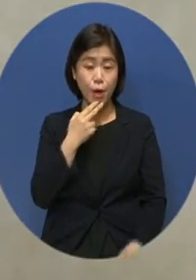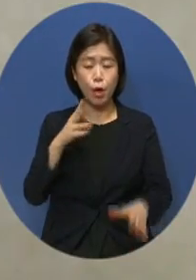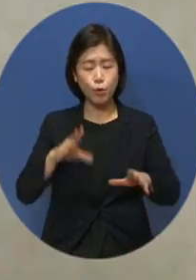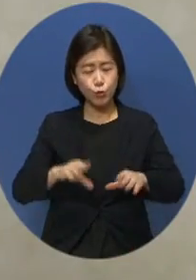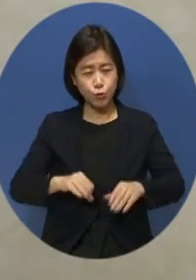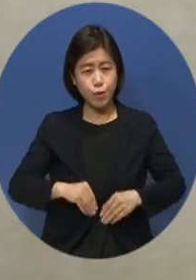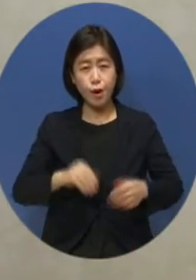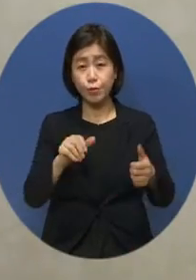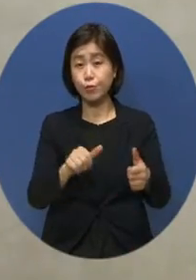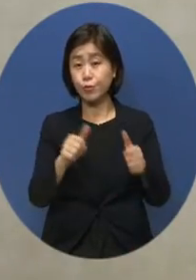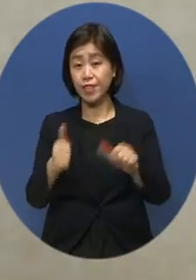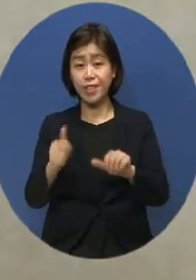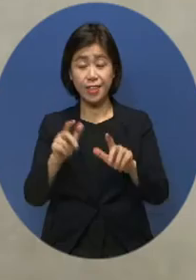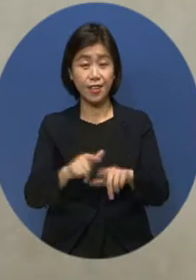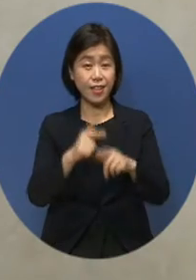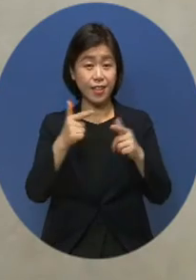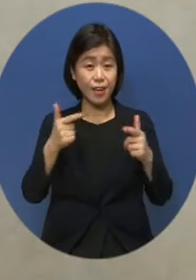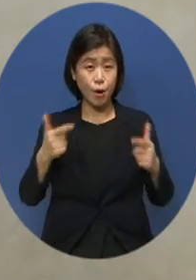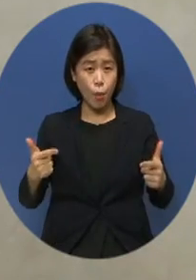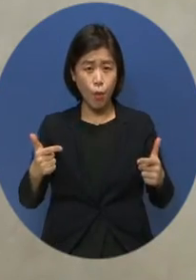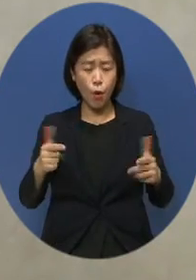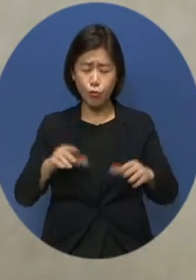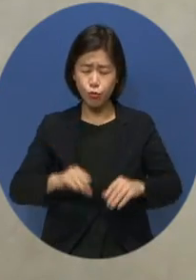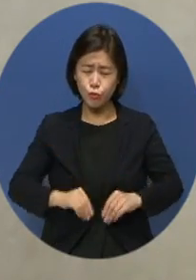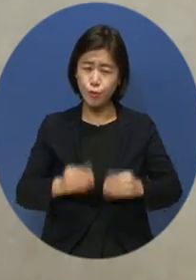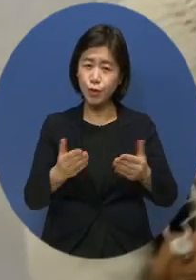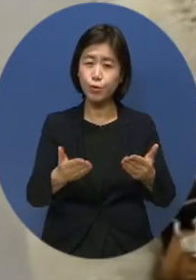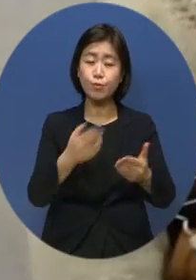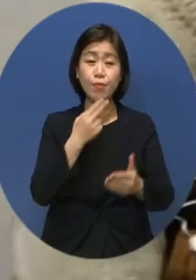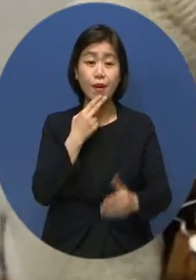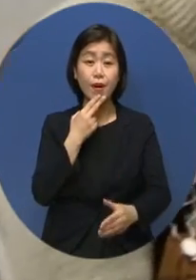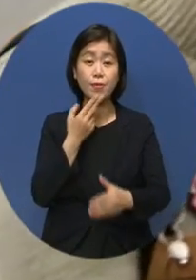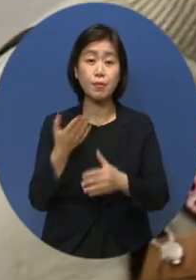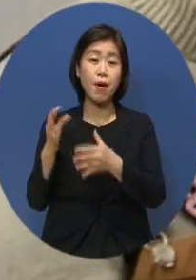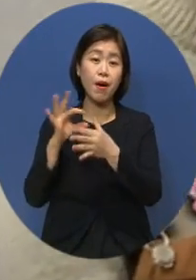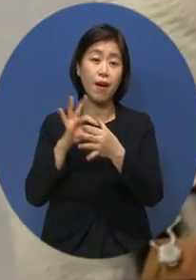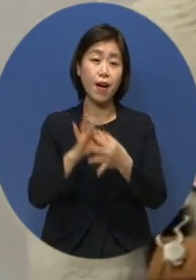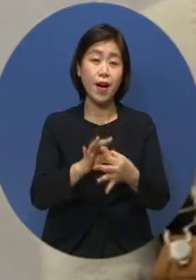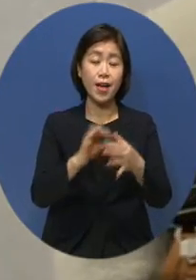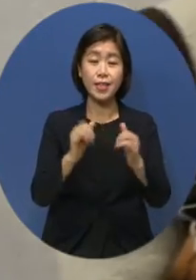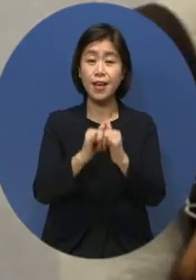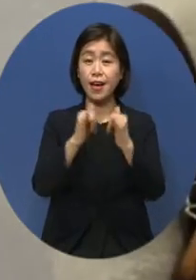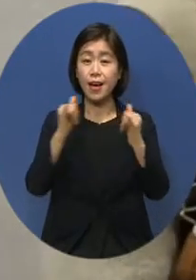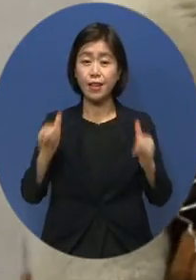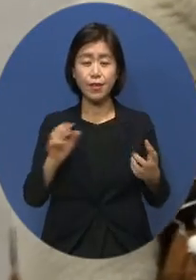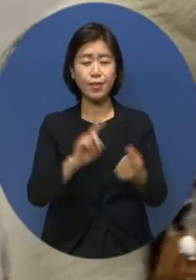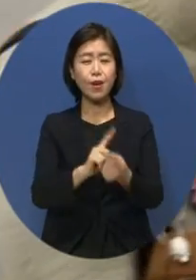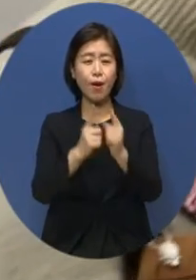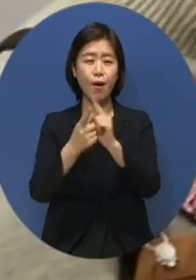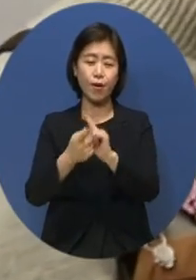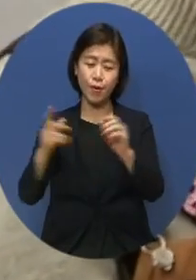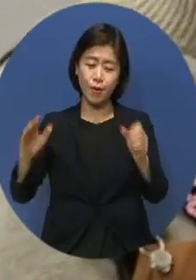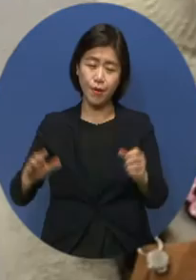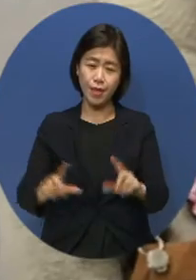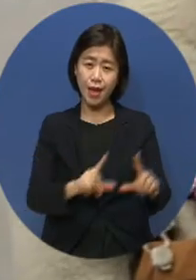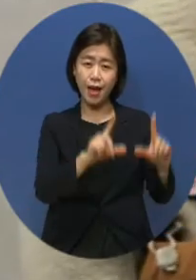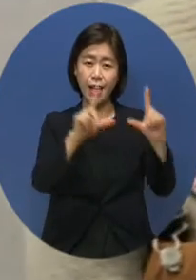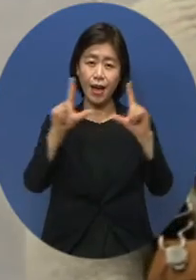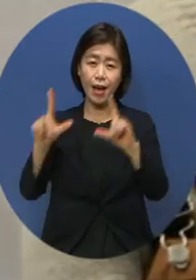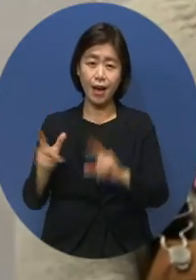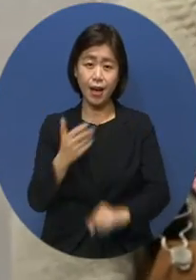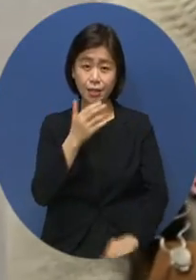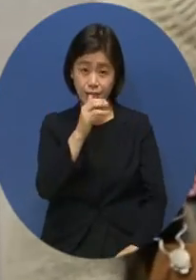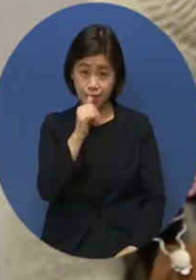불멍 기도 끊기지도 않으면 사람들 사이에서 살아갈 수